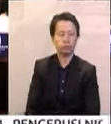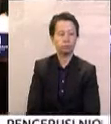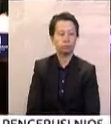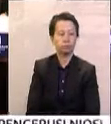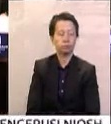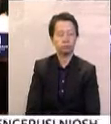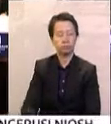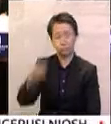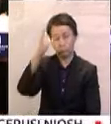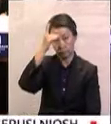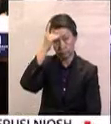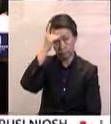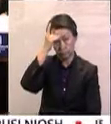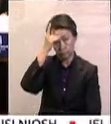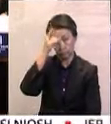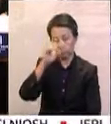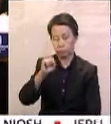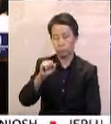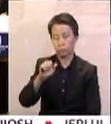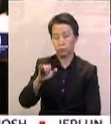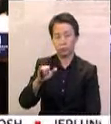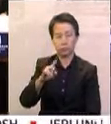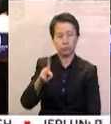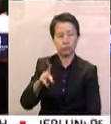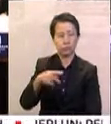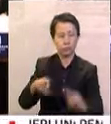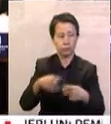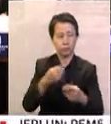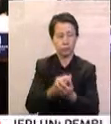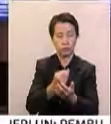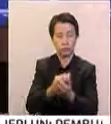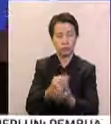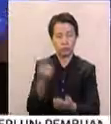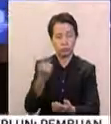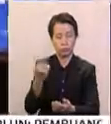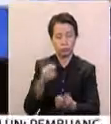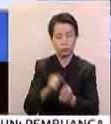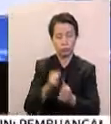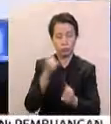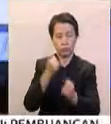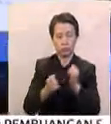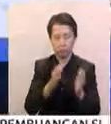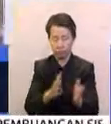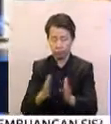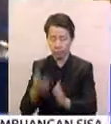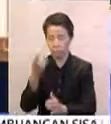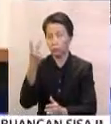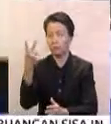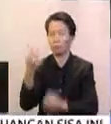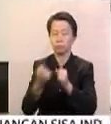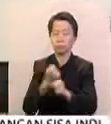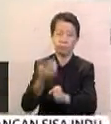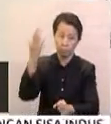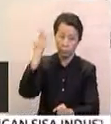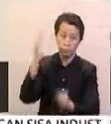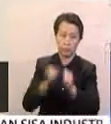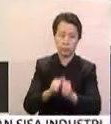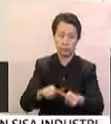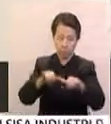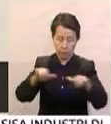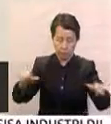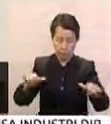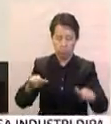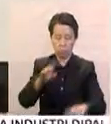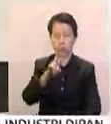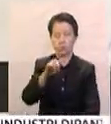Pengerusinya Datuk Syed Zaid Albar berkata pasaran modal negara berkembang dengan utuh dan teratur beberapa tahun lalu dengan saiznya pada